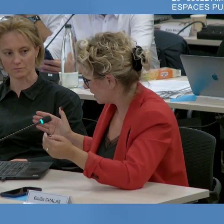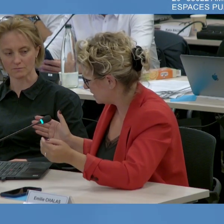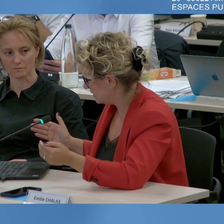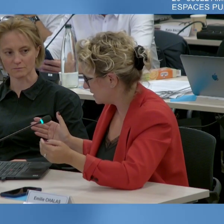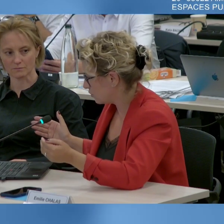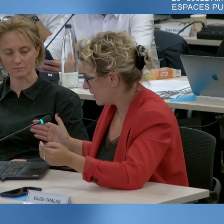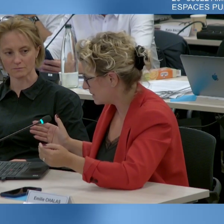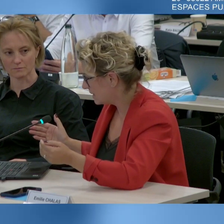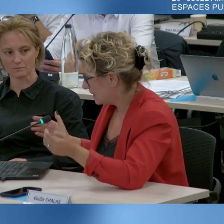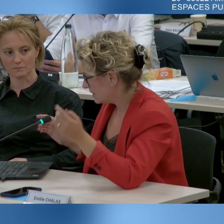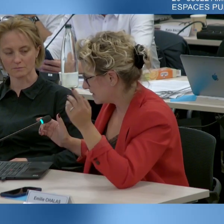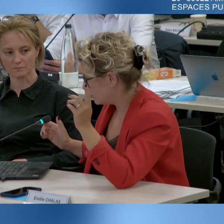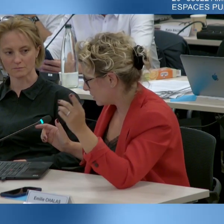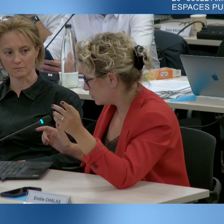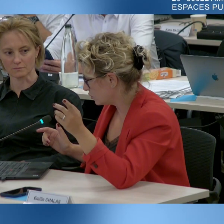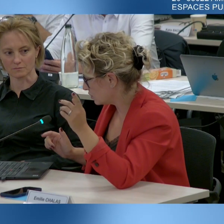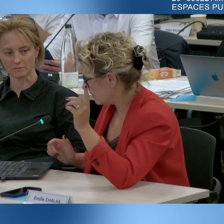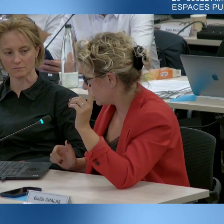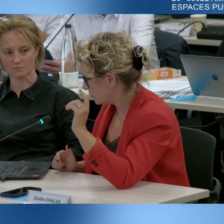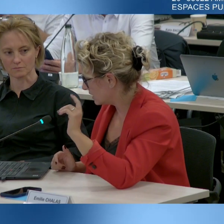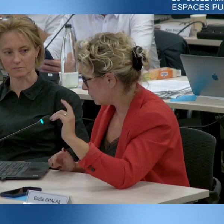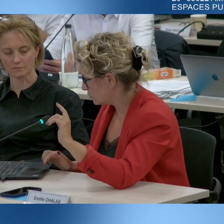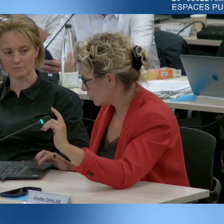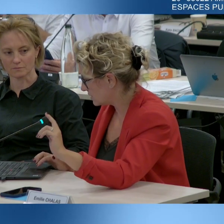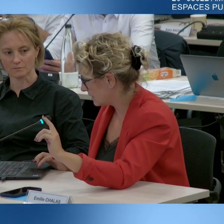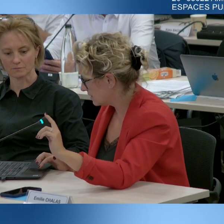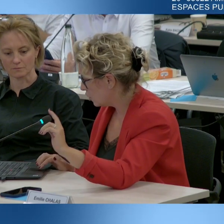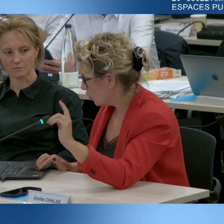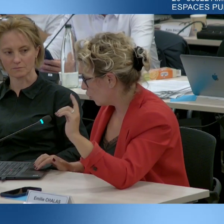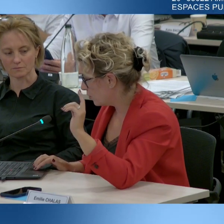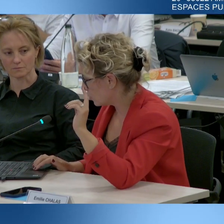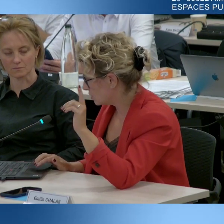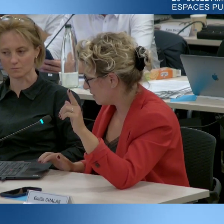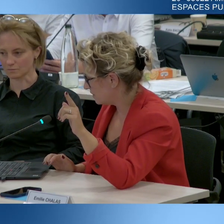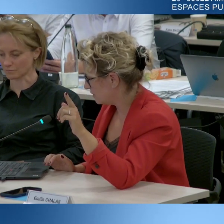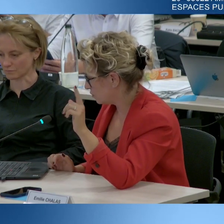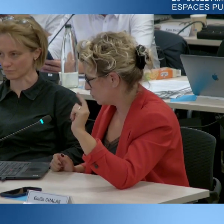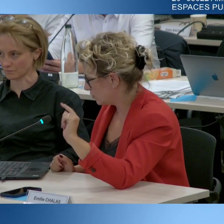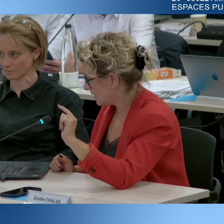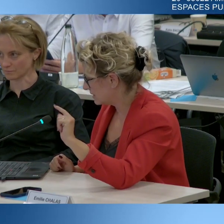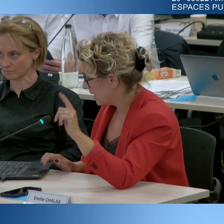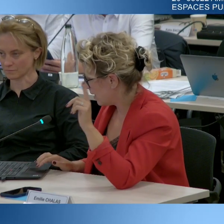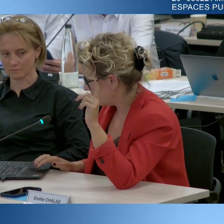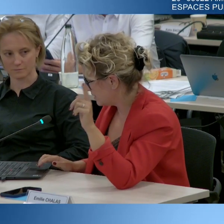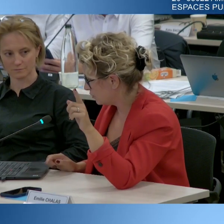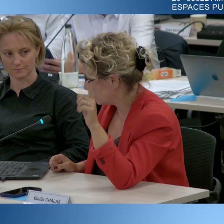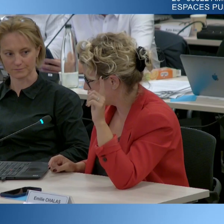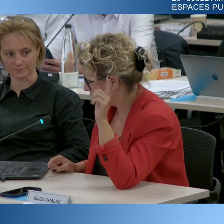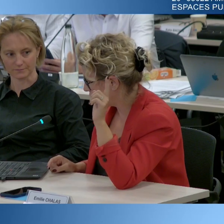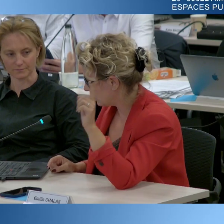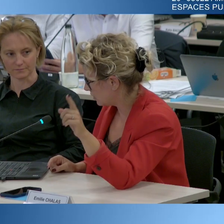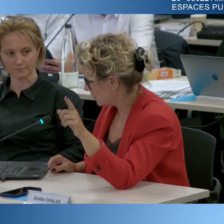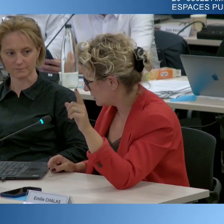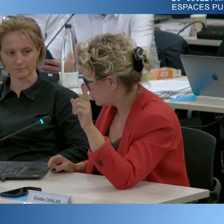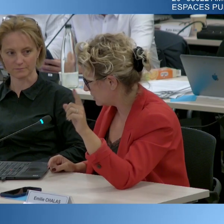l'attractivité des commerces des saturations que cela va agendrer sur les autres axes report du trafic sur d'autres axes insécurité